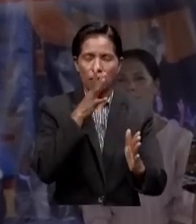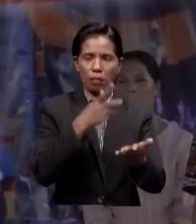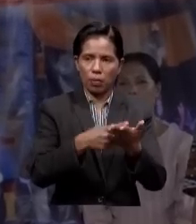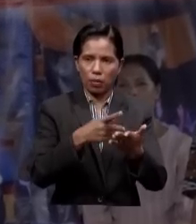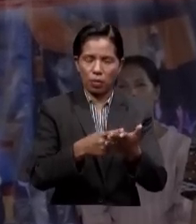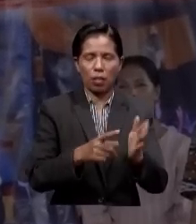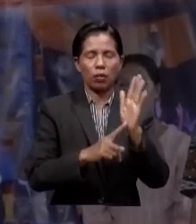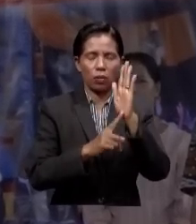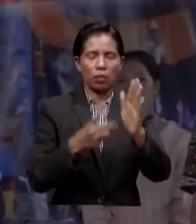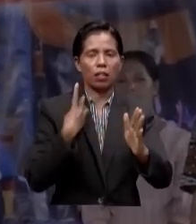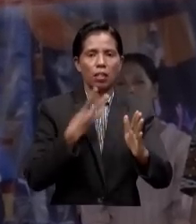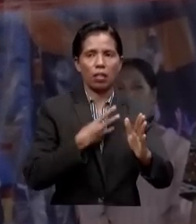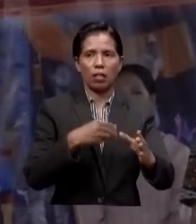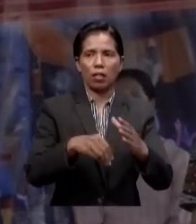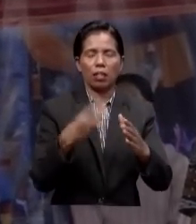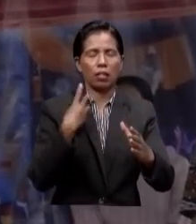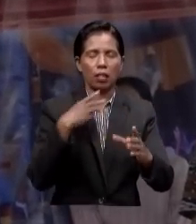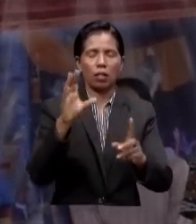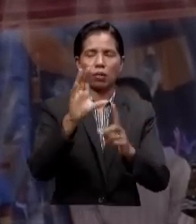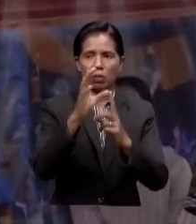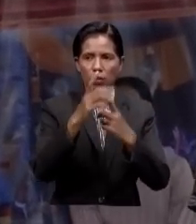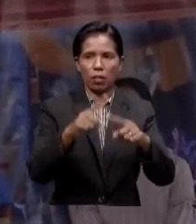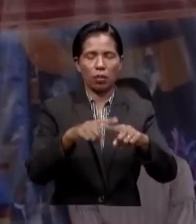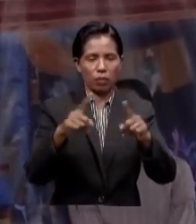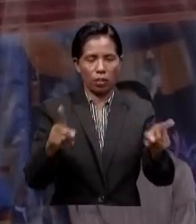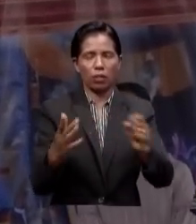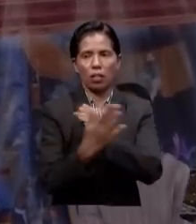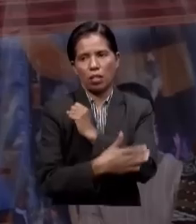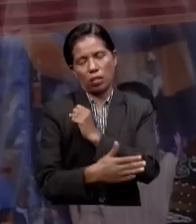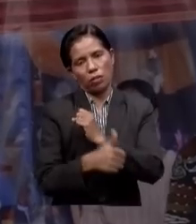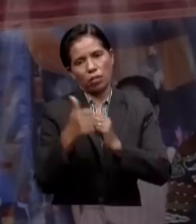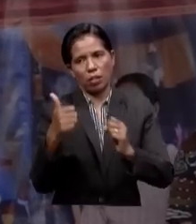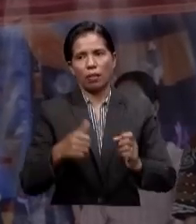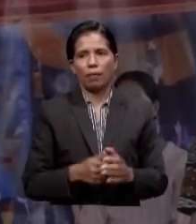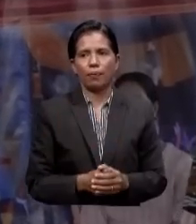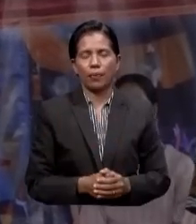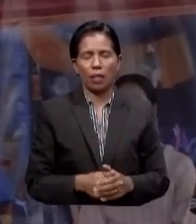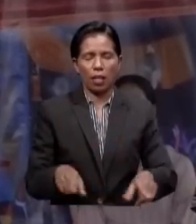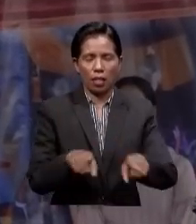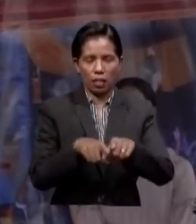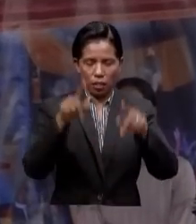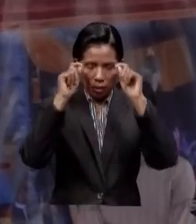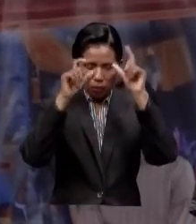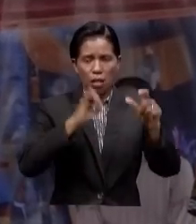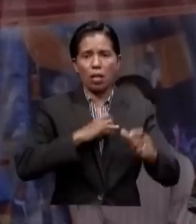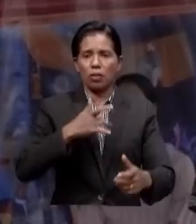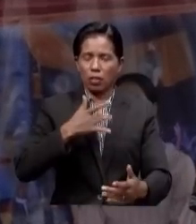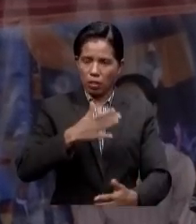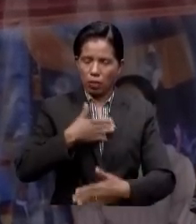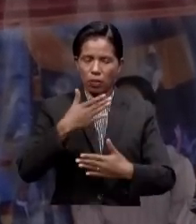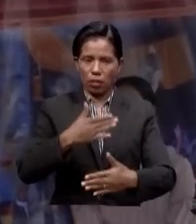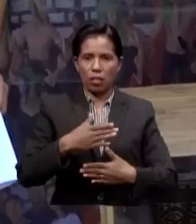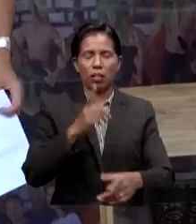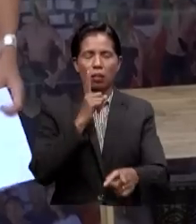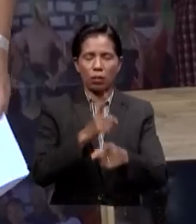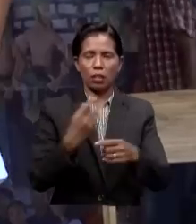itenia bud. Itenia kultura nebe diferente urai selu. Nudar timoroan haurgul tebes tamba itenia kultura